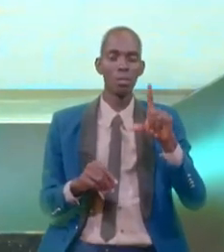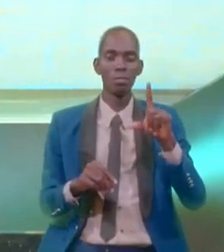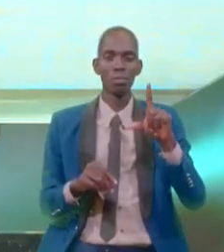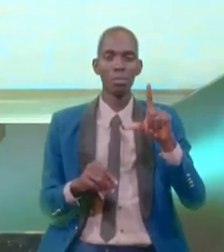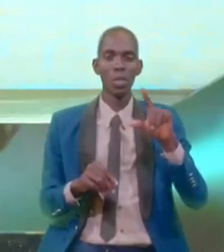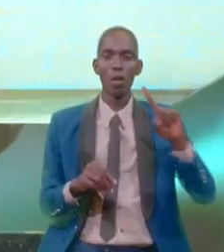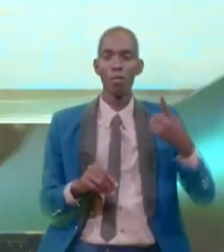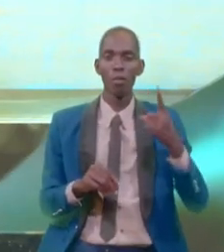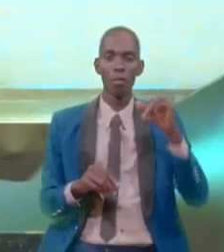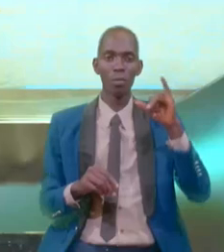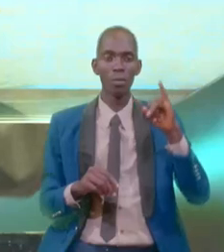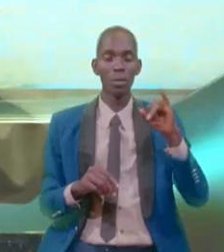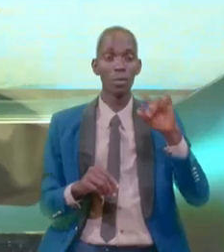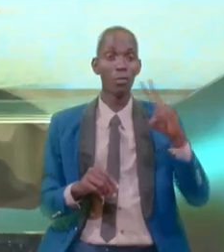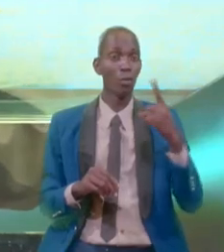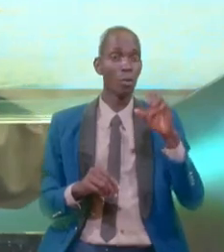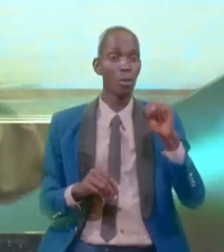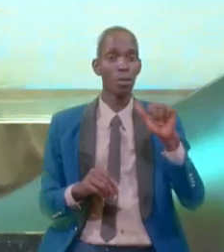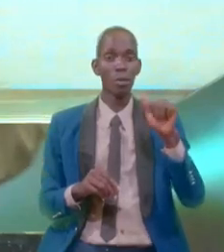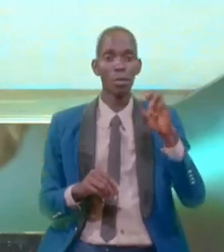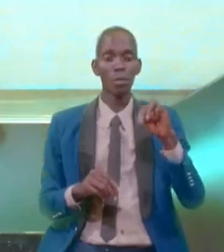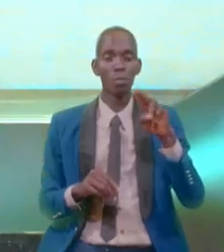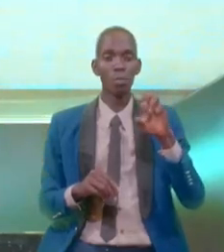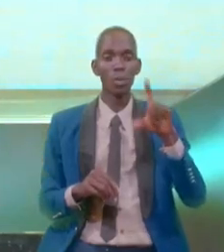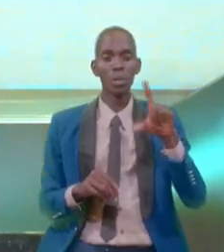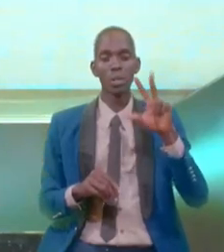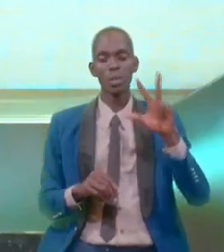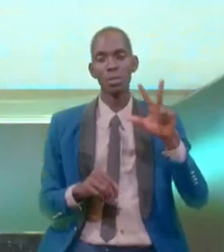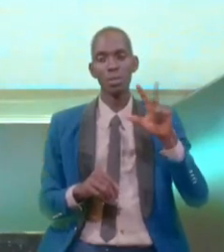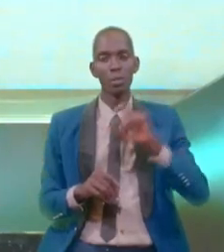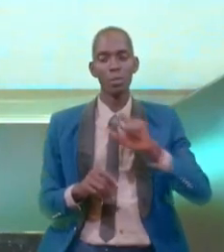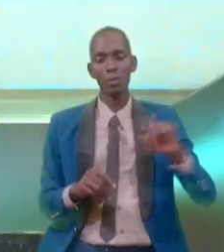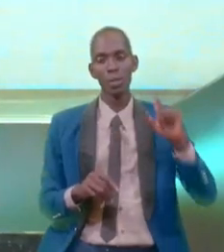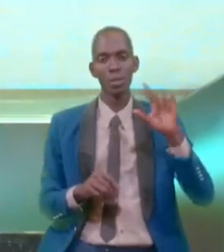19 et 20. 1 Samuel, chapitre 3,